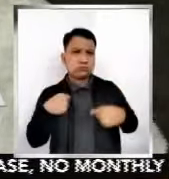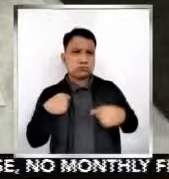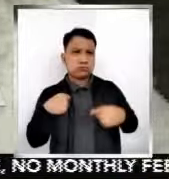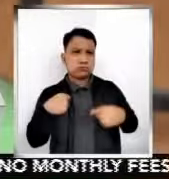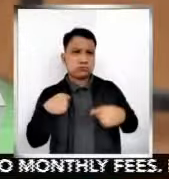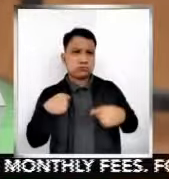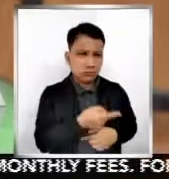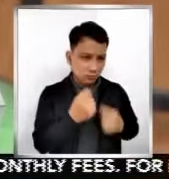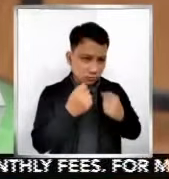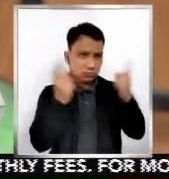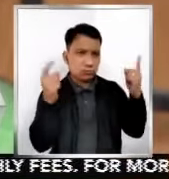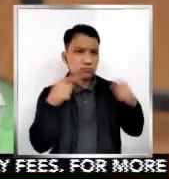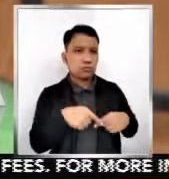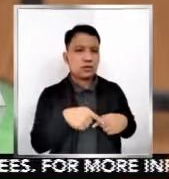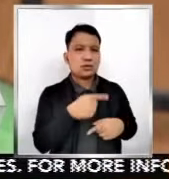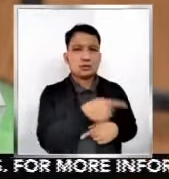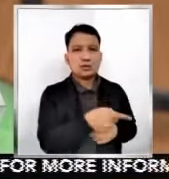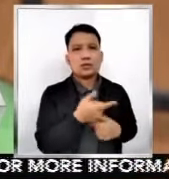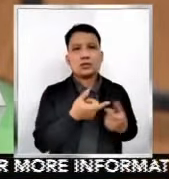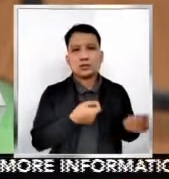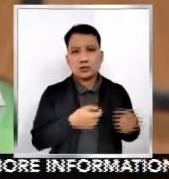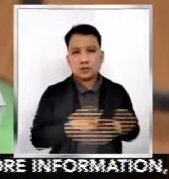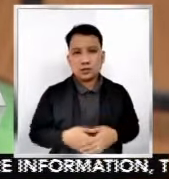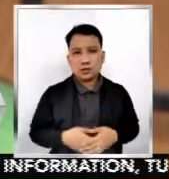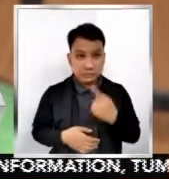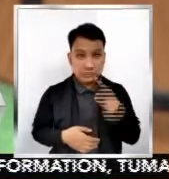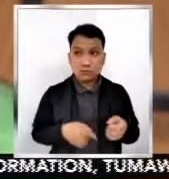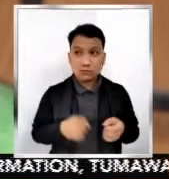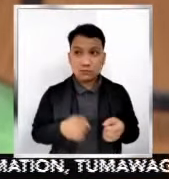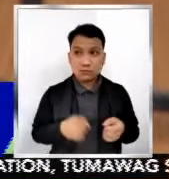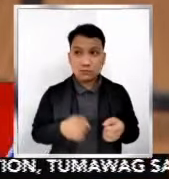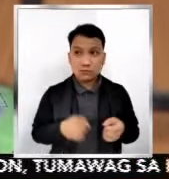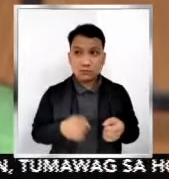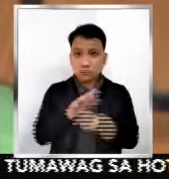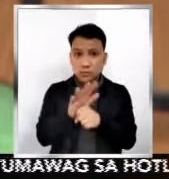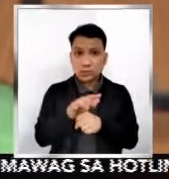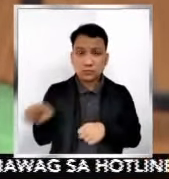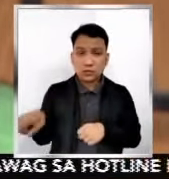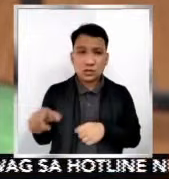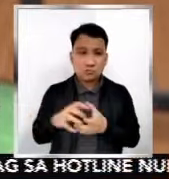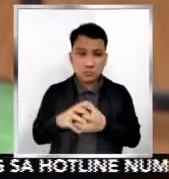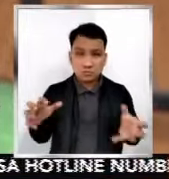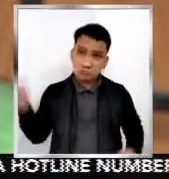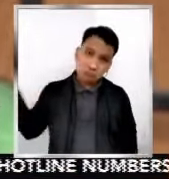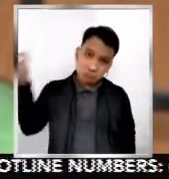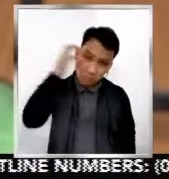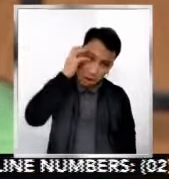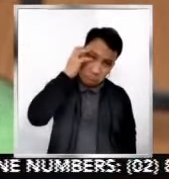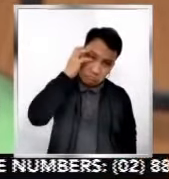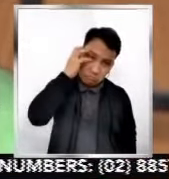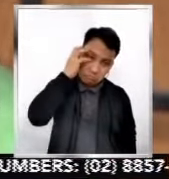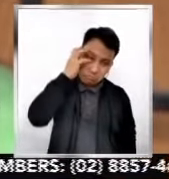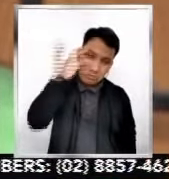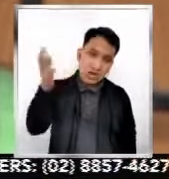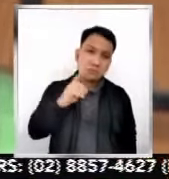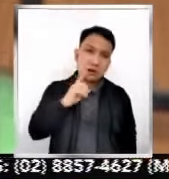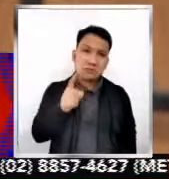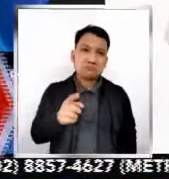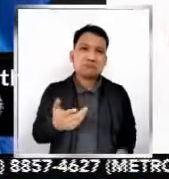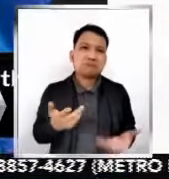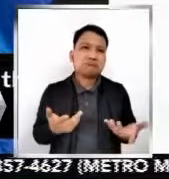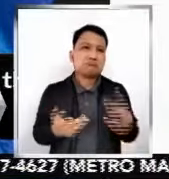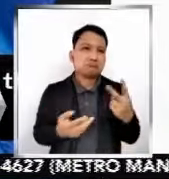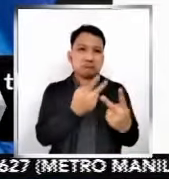siya ang may gawa. Sinabi po talaga niya ang narrate niya at pinukpok niya sa mukha talagang kaso. Yung dalawa po, hindi pa